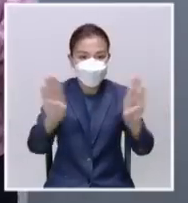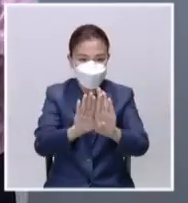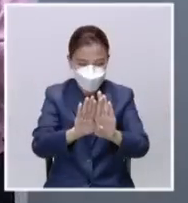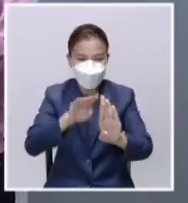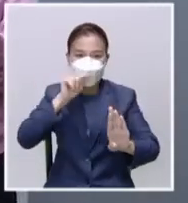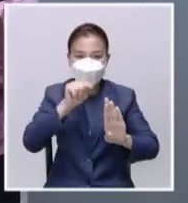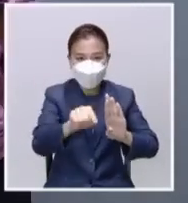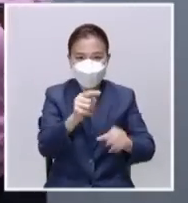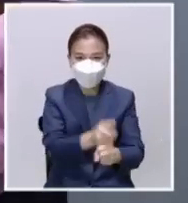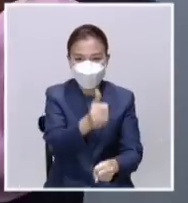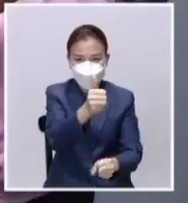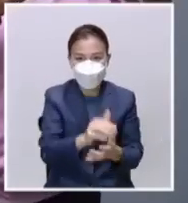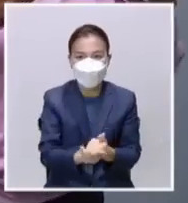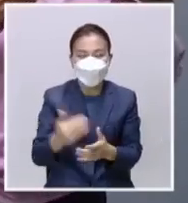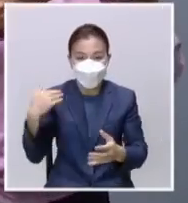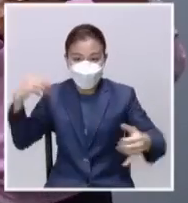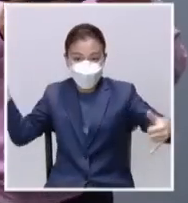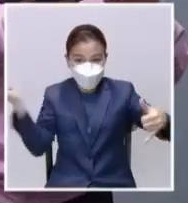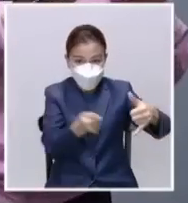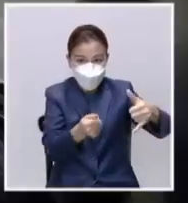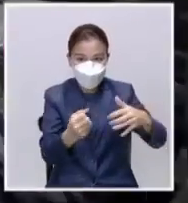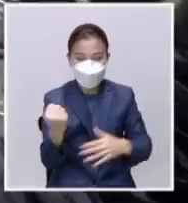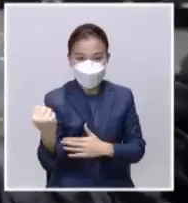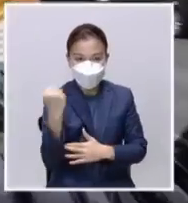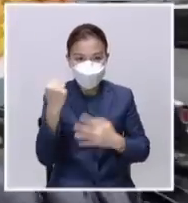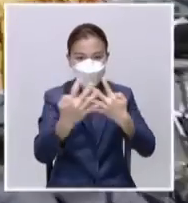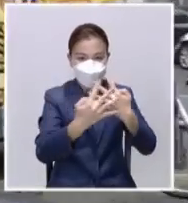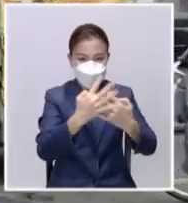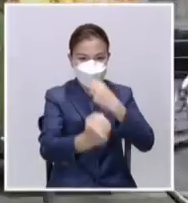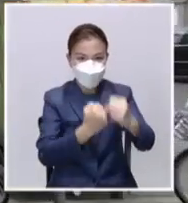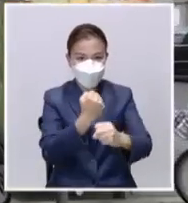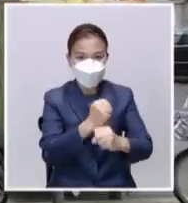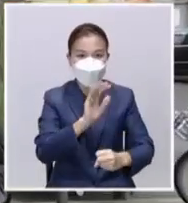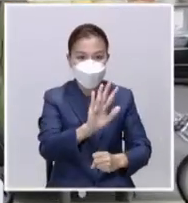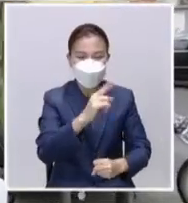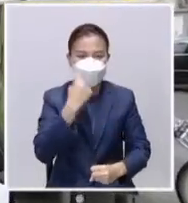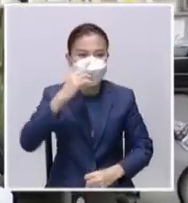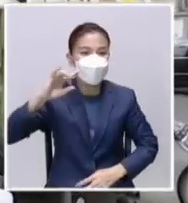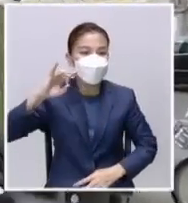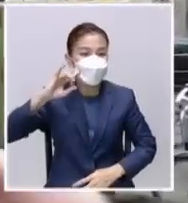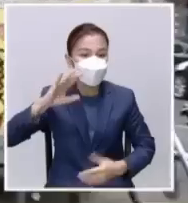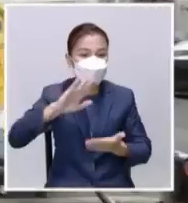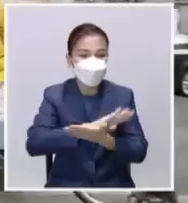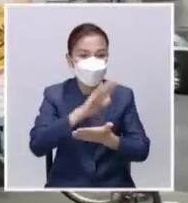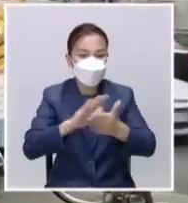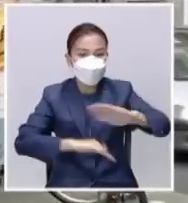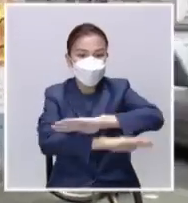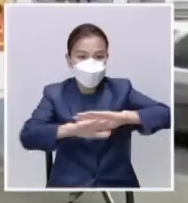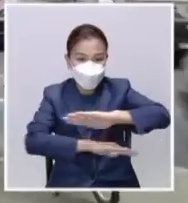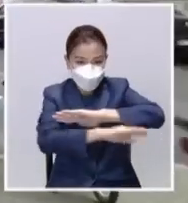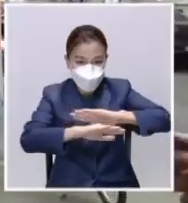ใหม่นี้ก็รวมถึงมีบทลงโทษอย่างรุนแรงจนถึงจำคุก5ปีนะคะหากฝ่าฝืนการแสดงเอกสารการฉีดวัคซี